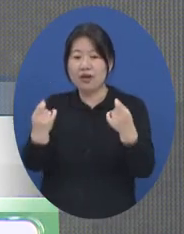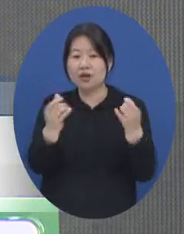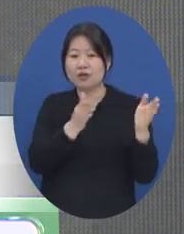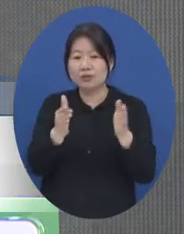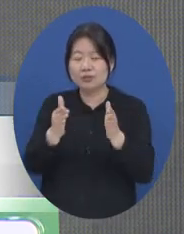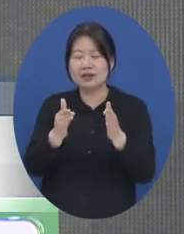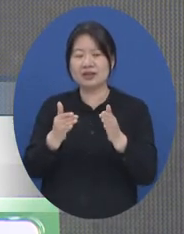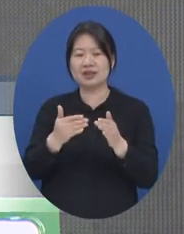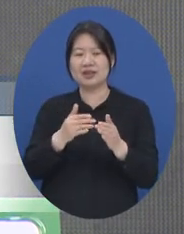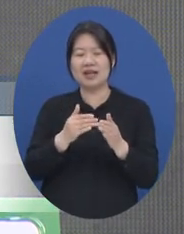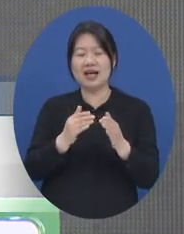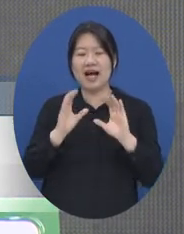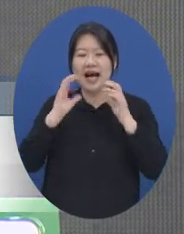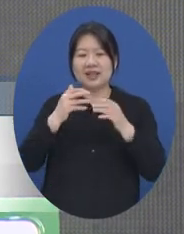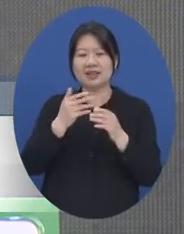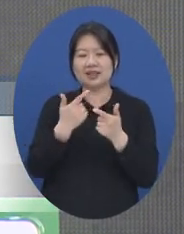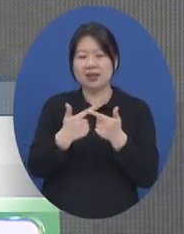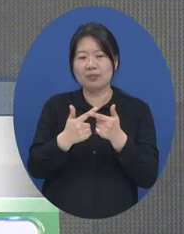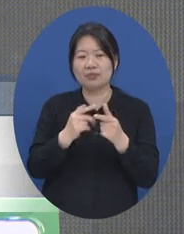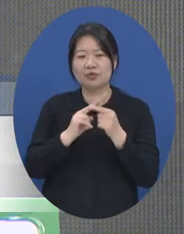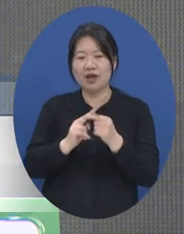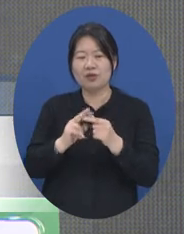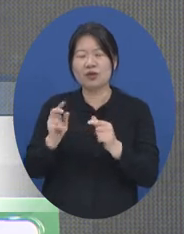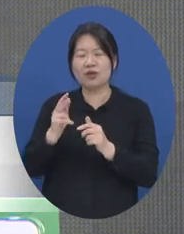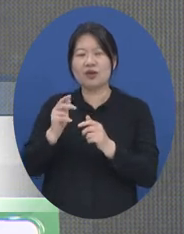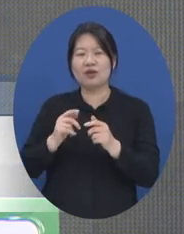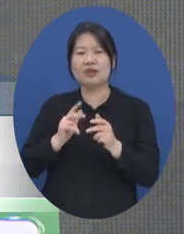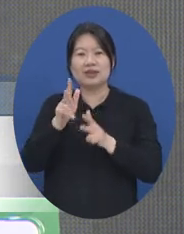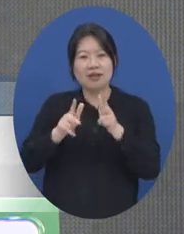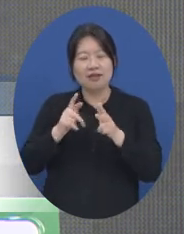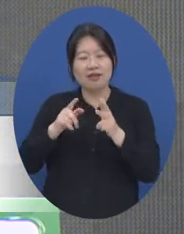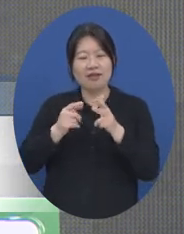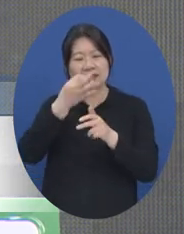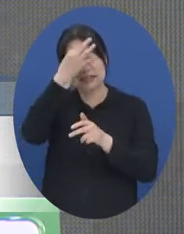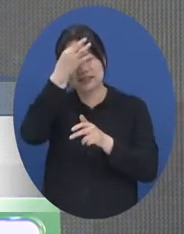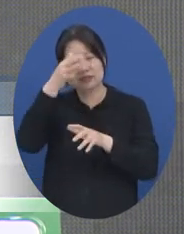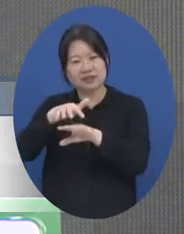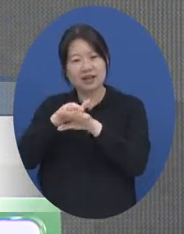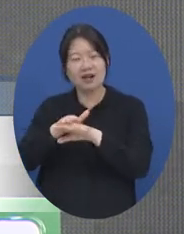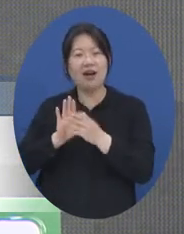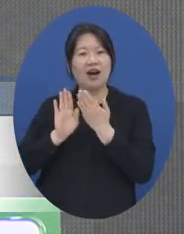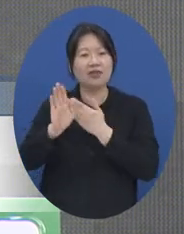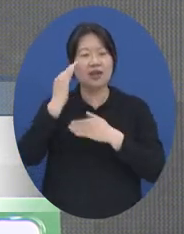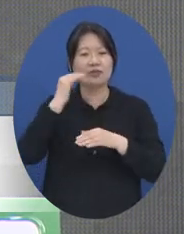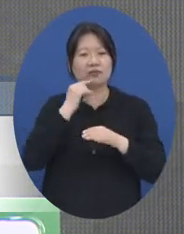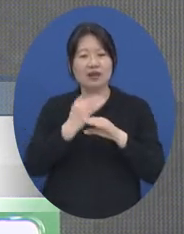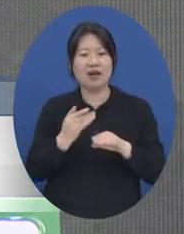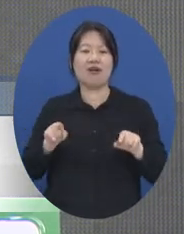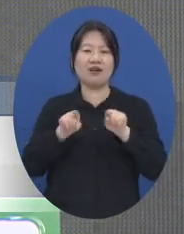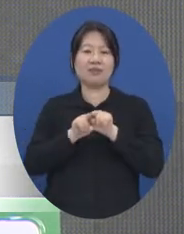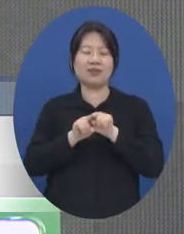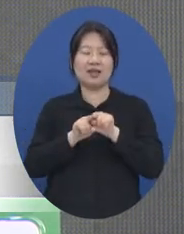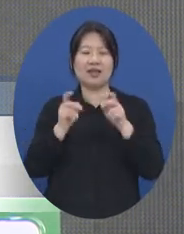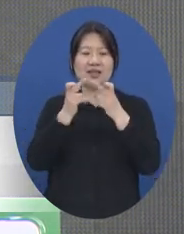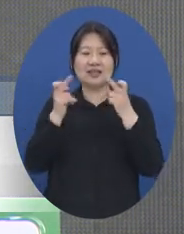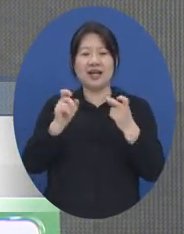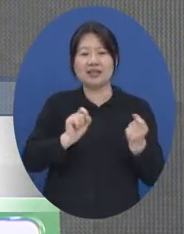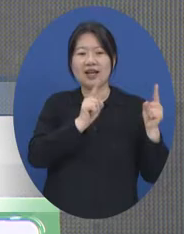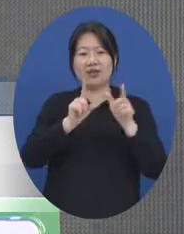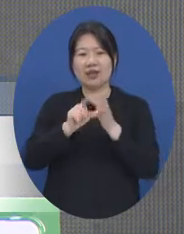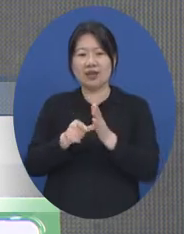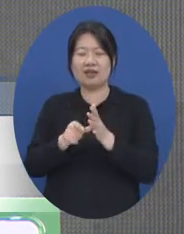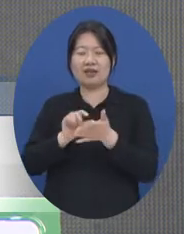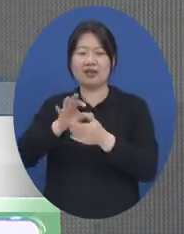마련된 묘목과 산림과학기술 체계는 향후 남북이 함께 한반도 산림생태계를 복원할 때